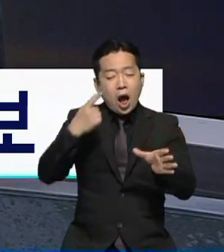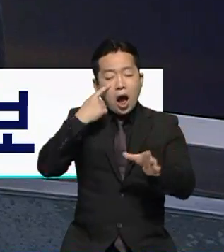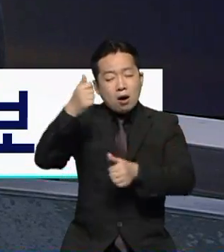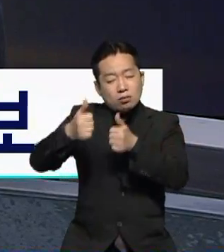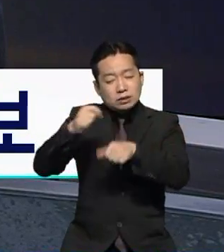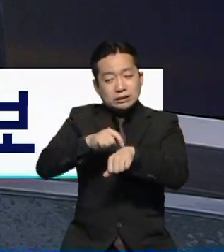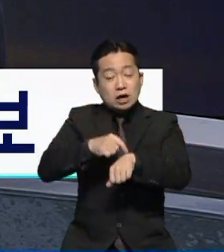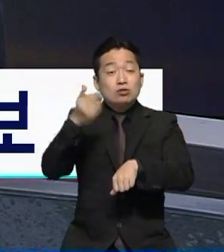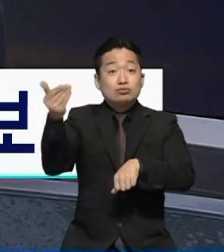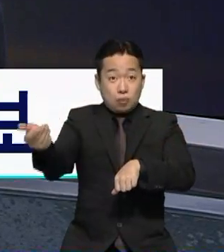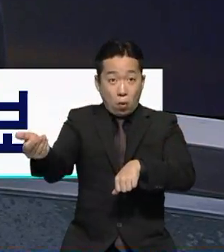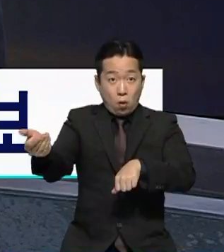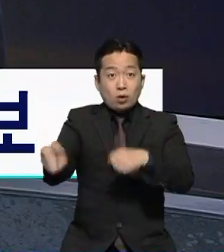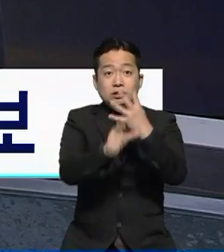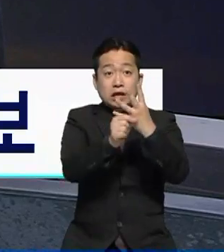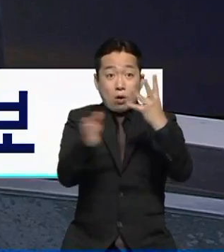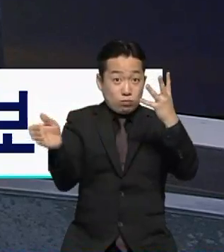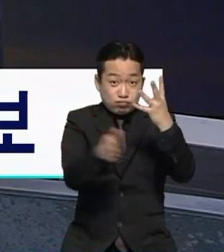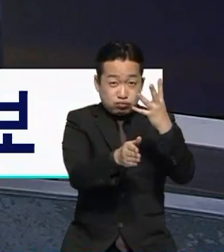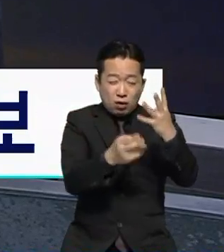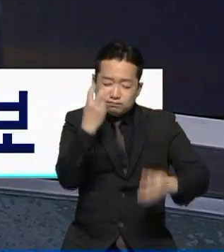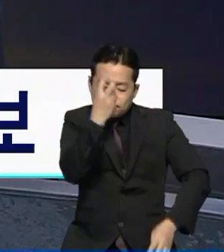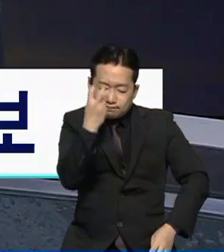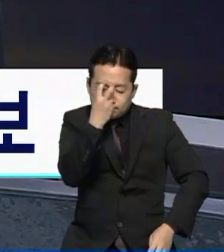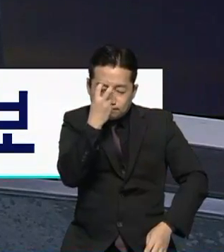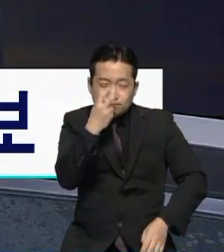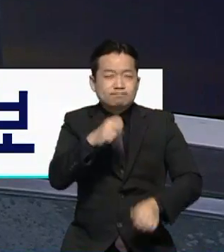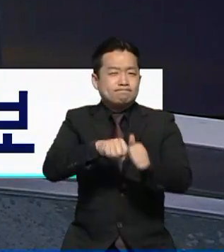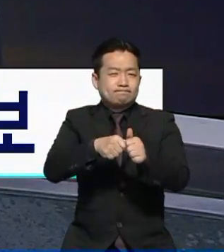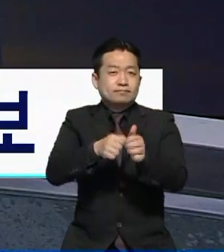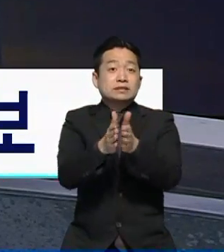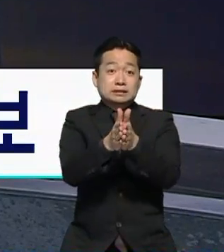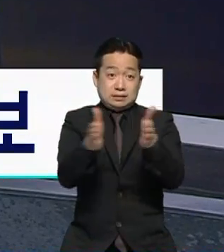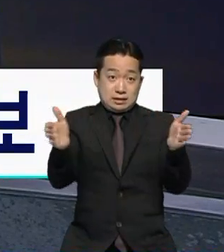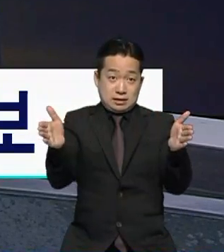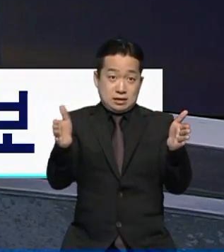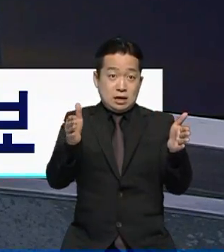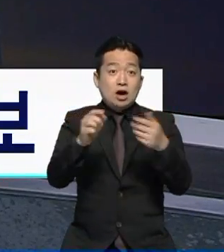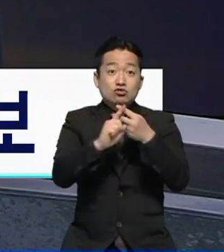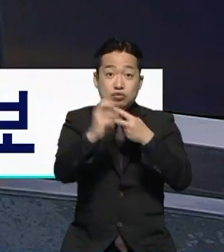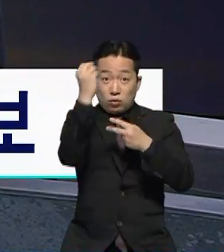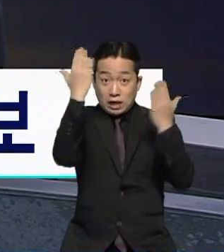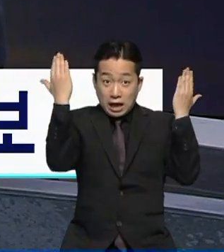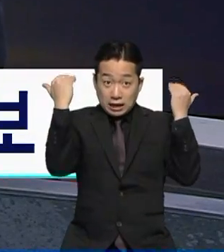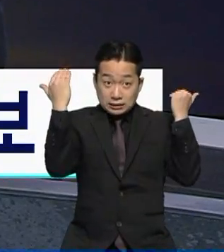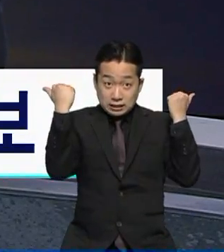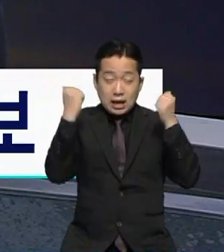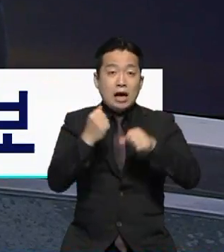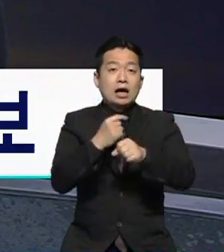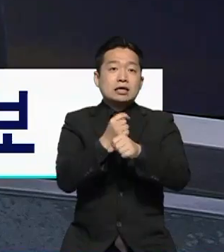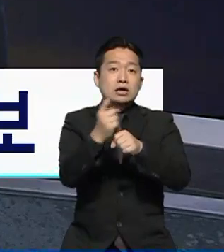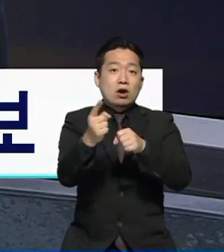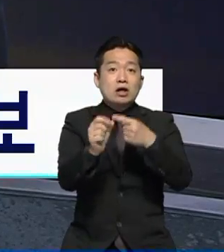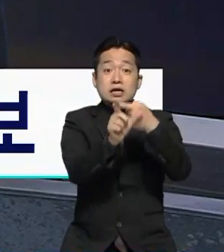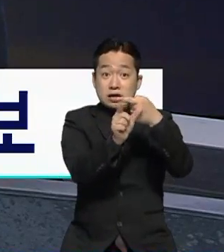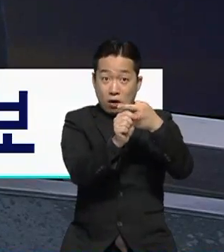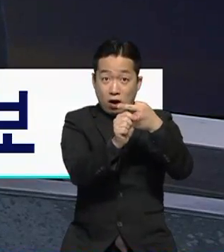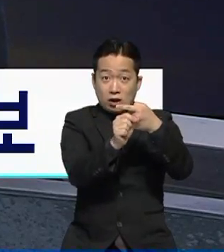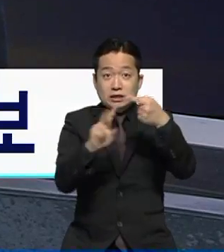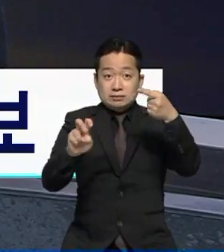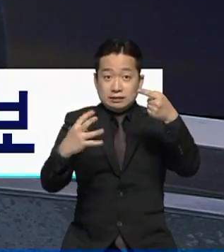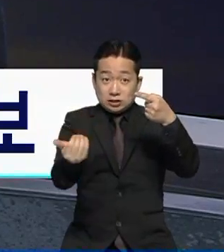거친 뒤에 내년 4월부터 단속에 나선다는 방침입니다. 중고생들은 늦어도 다음 달 24일까지는 백신